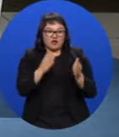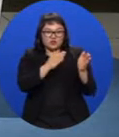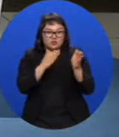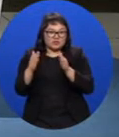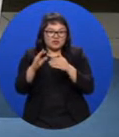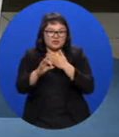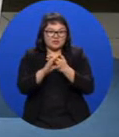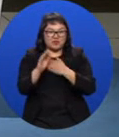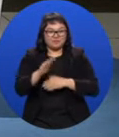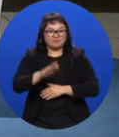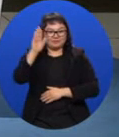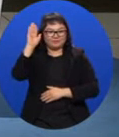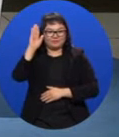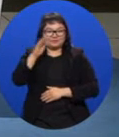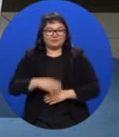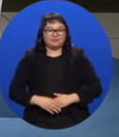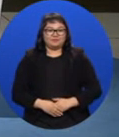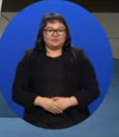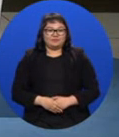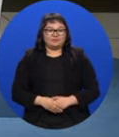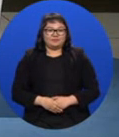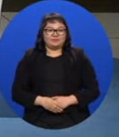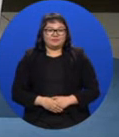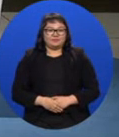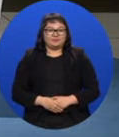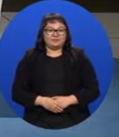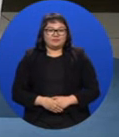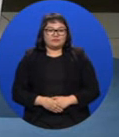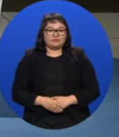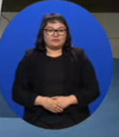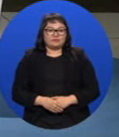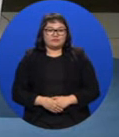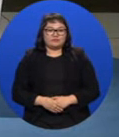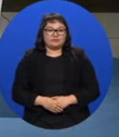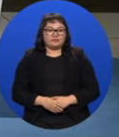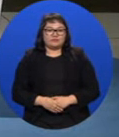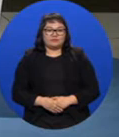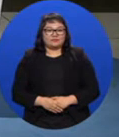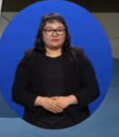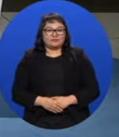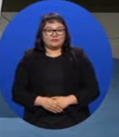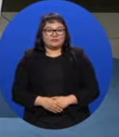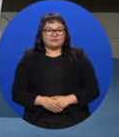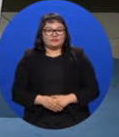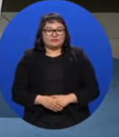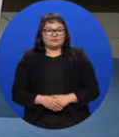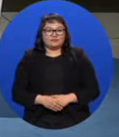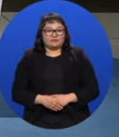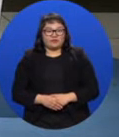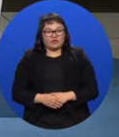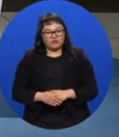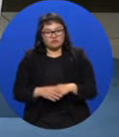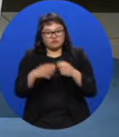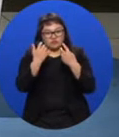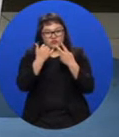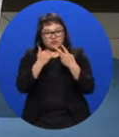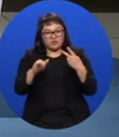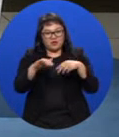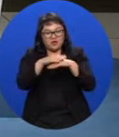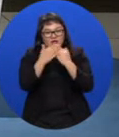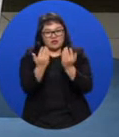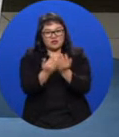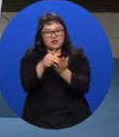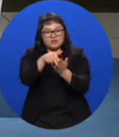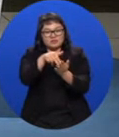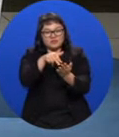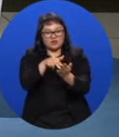준비되셨으면 OX판을 들어주십시오. 저는 뭐 그냥 삼각입니다. 네. 그러면 두 분께서 다